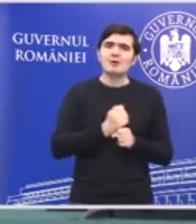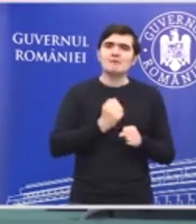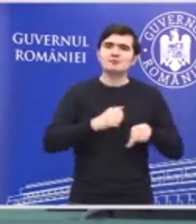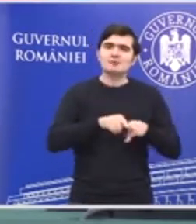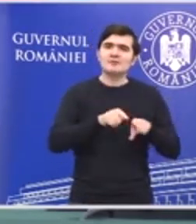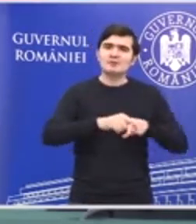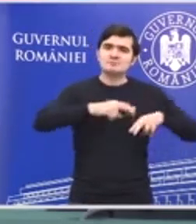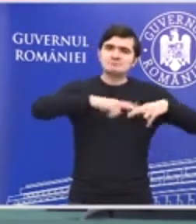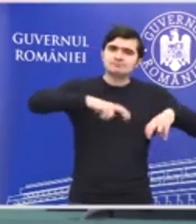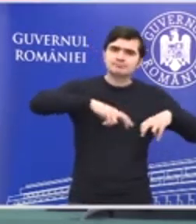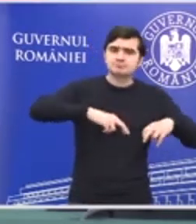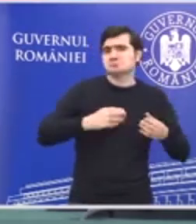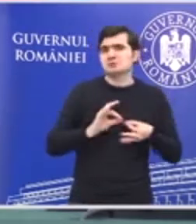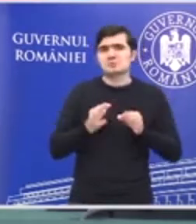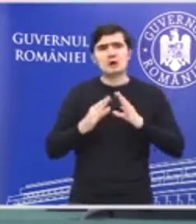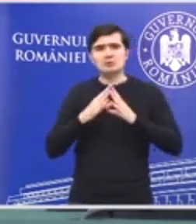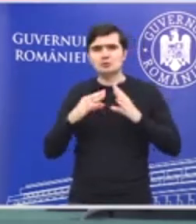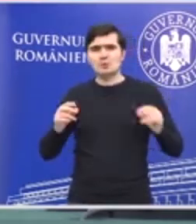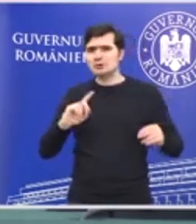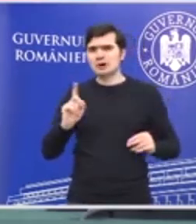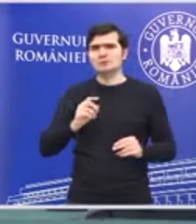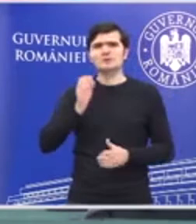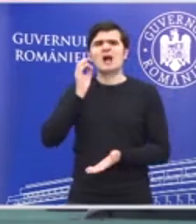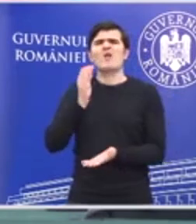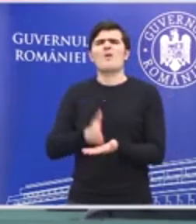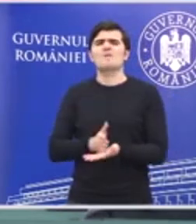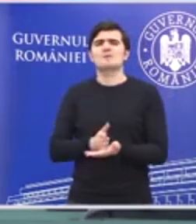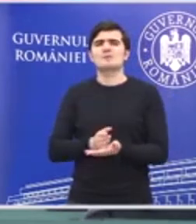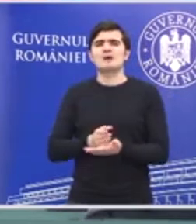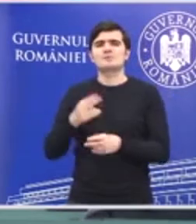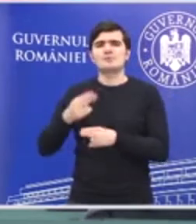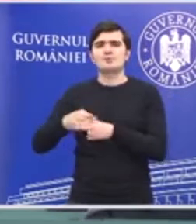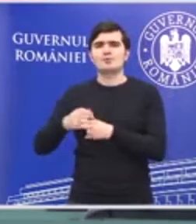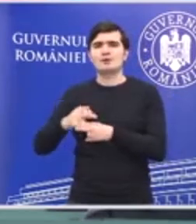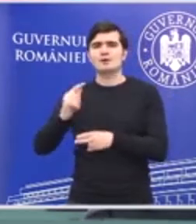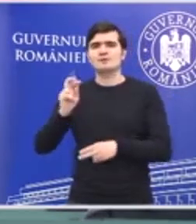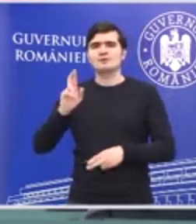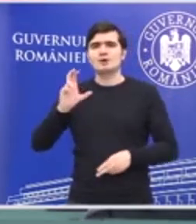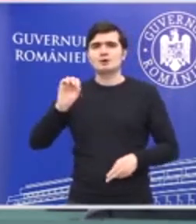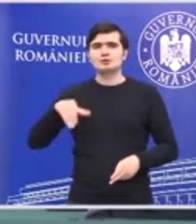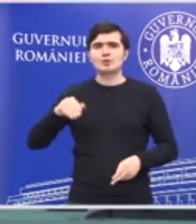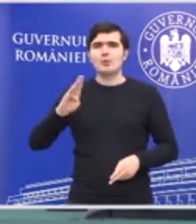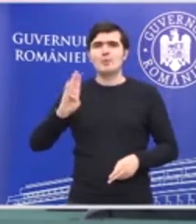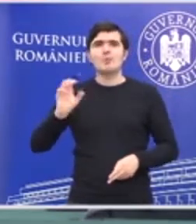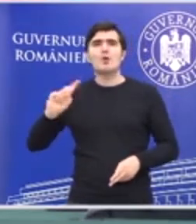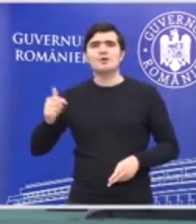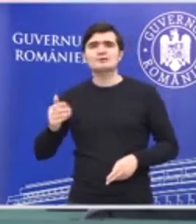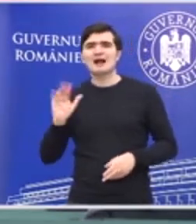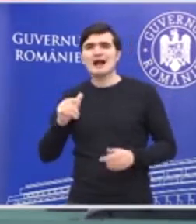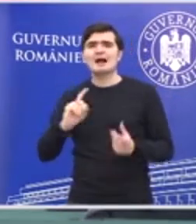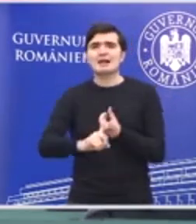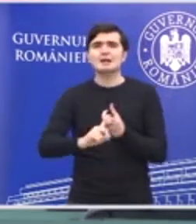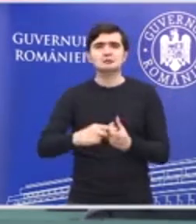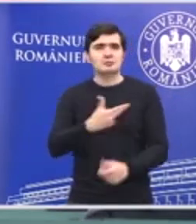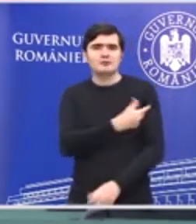Deci în România nu au fost confirmate cazuri de tromboză de sinus venos cerebral asociate cu